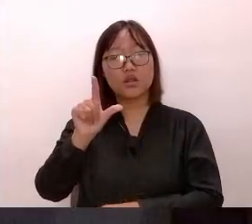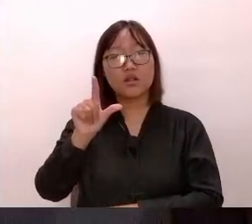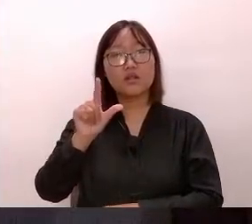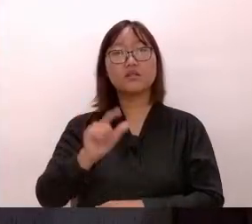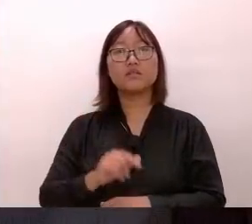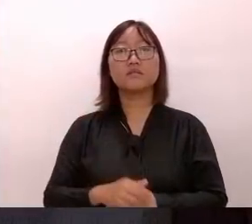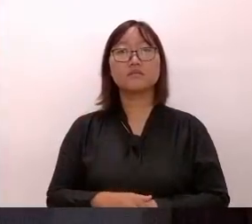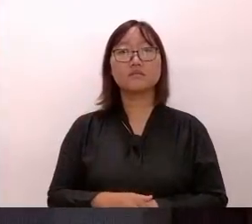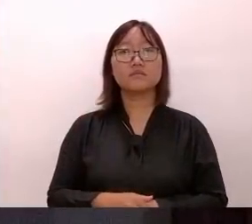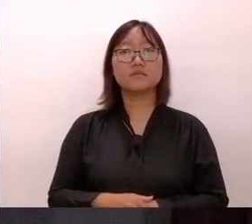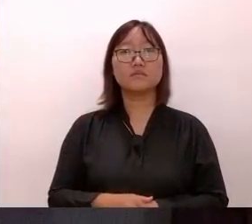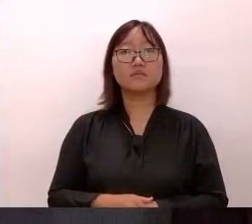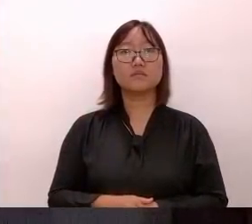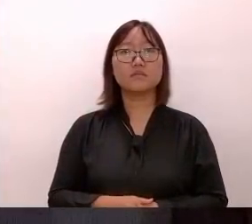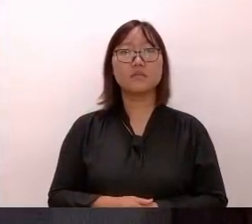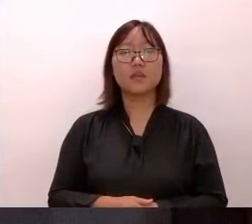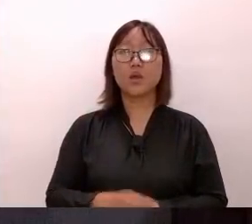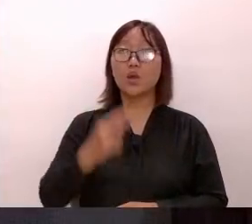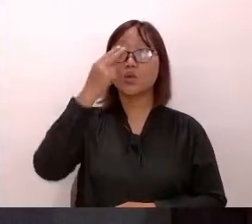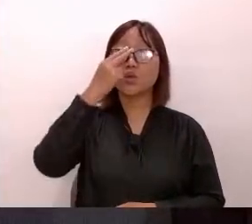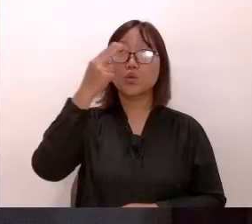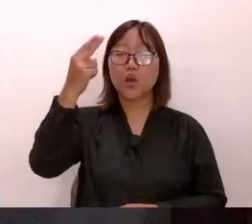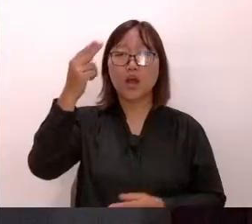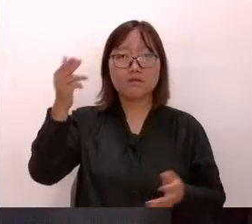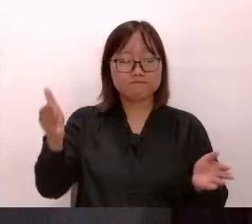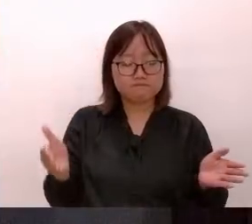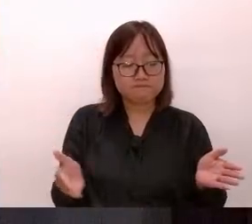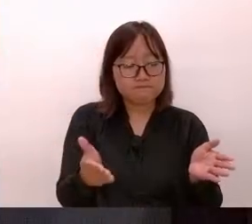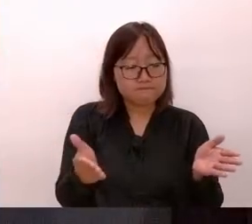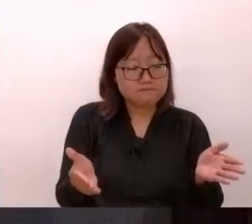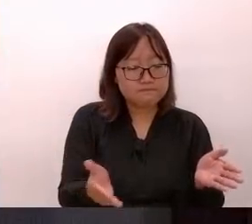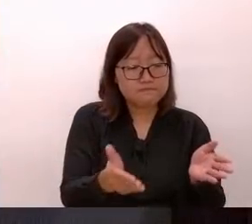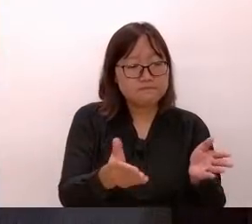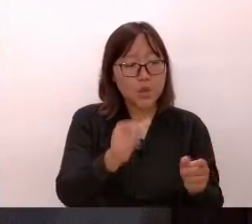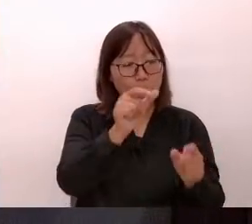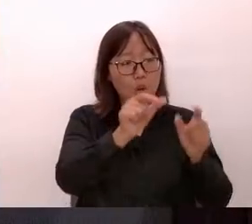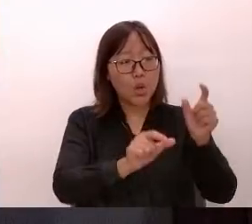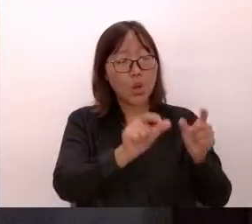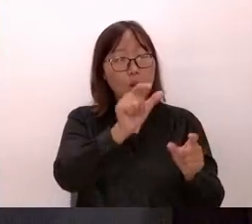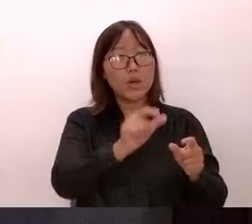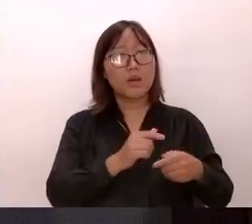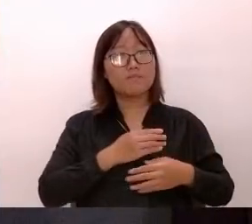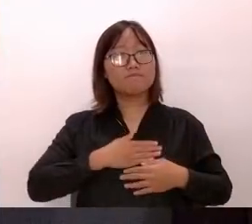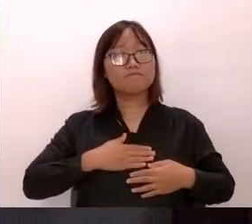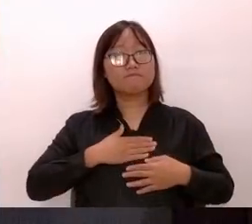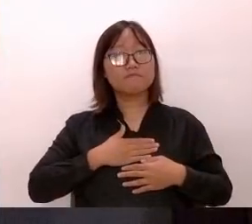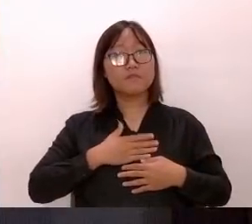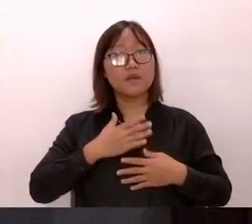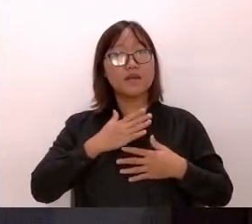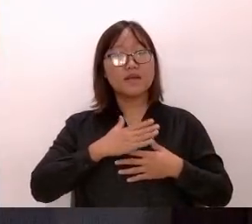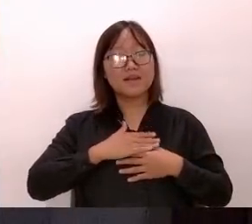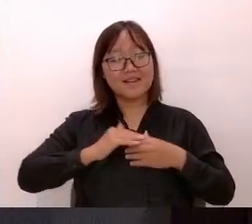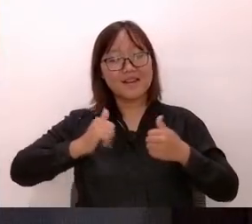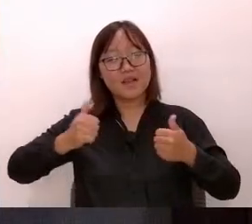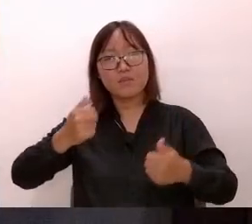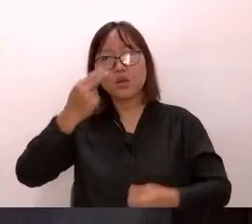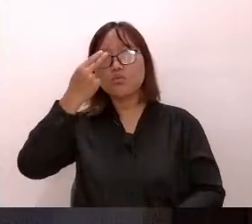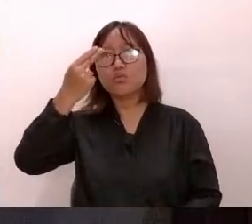mengalami kerahiman Tuhan akan tergerak menjadi rasul kerahiman